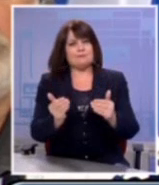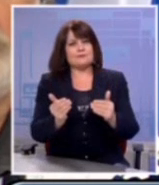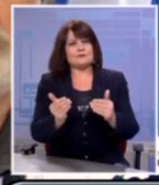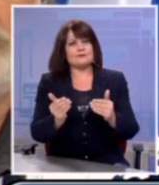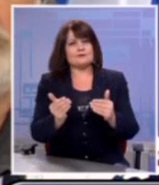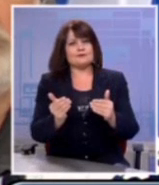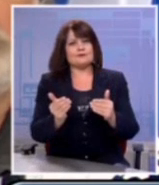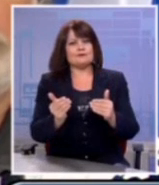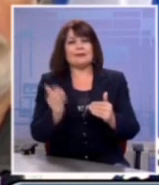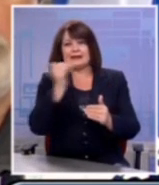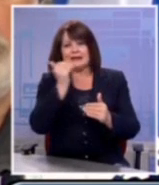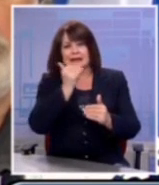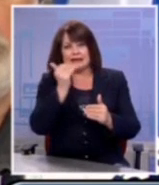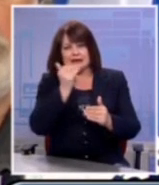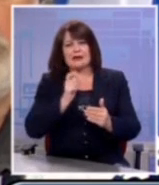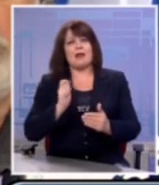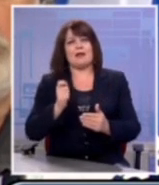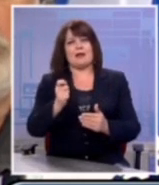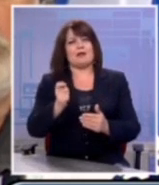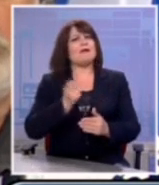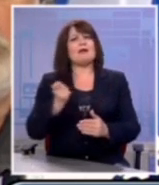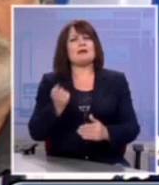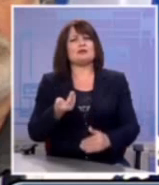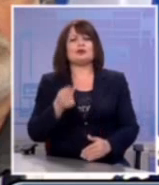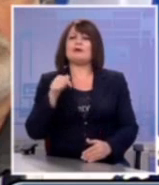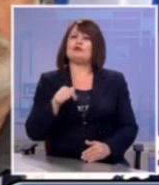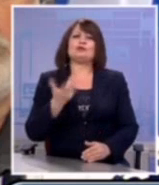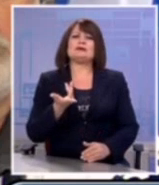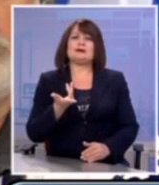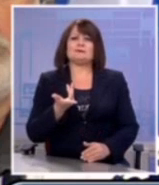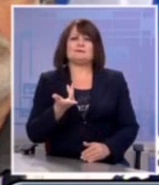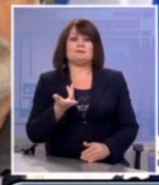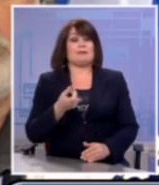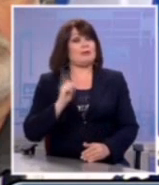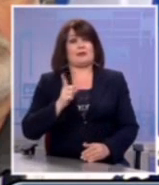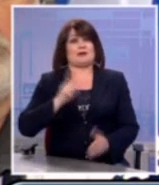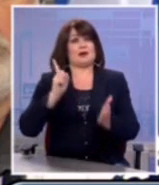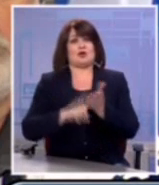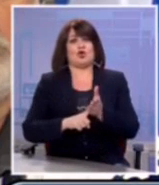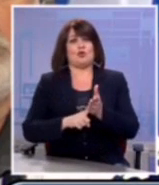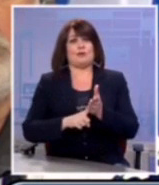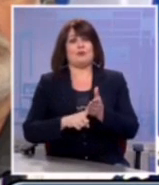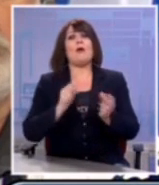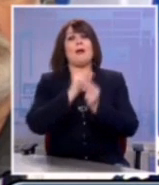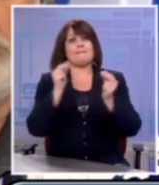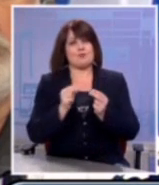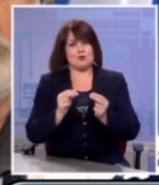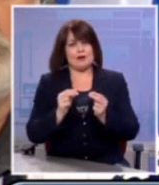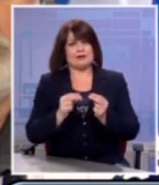της επίσπευσης από πληρωμής ενός χρέους το οποίο δεν είναι νόμιμο και άρα δεν